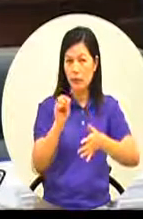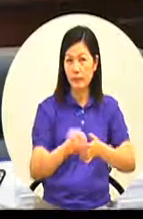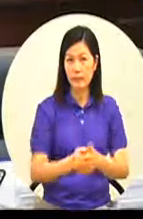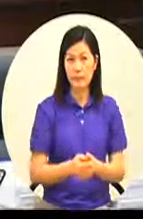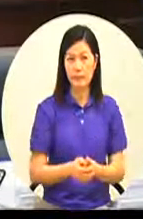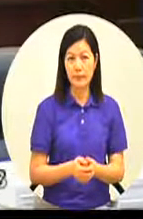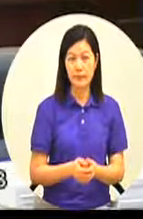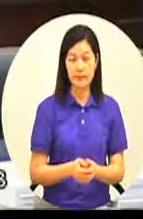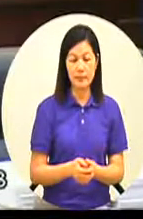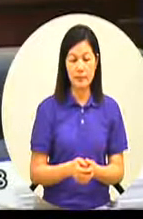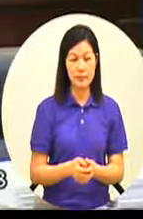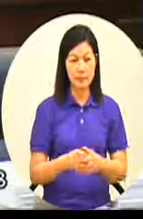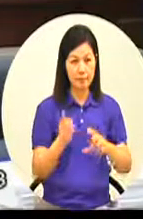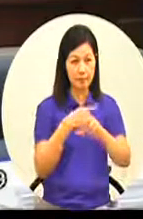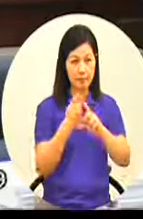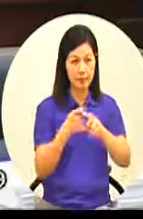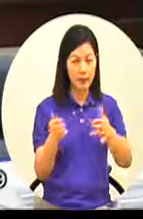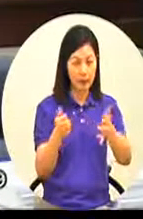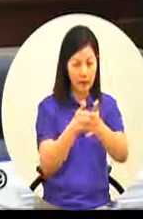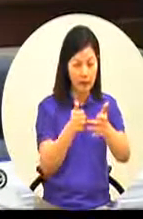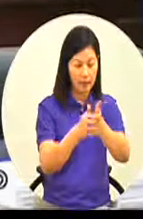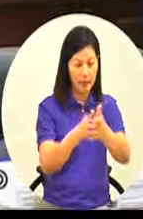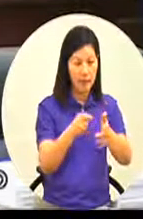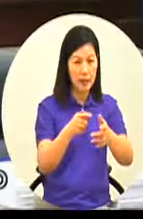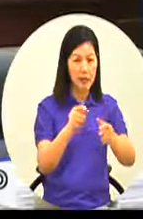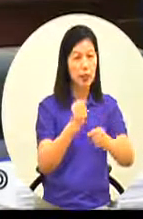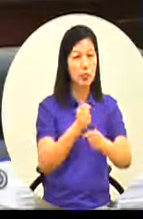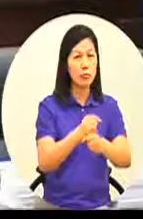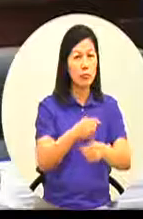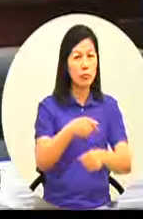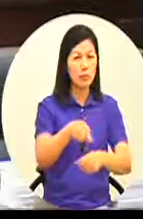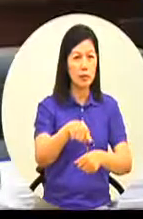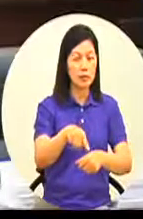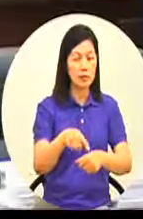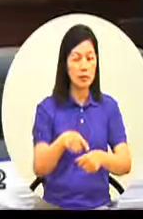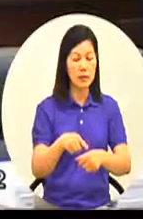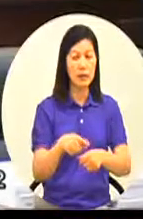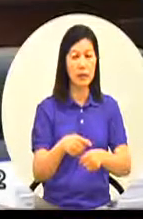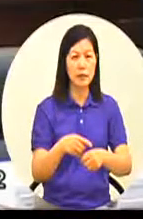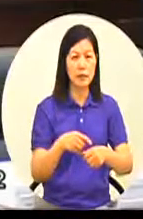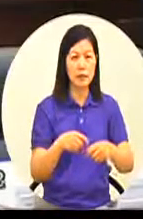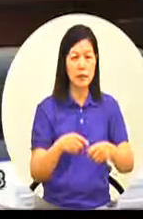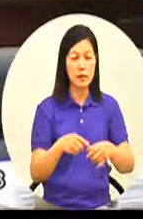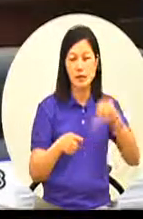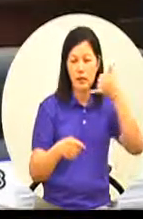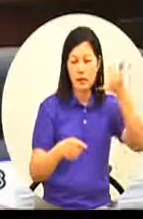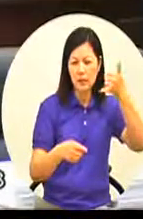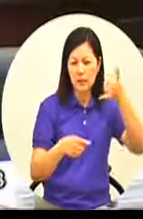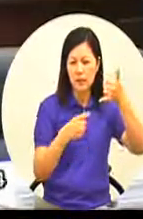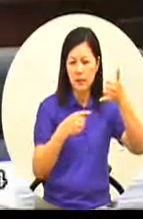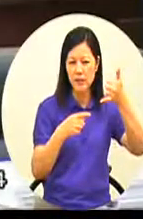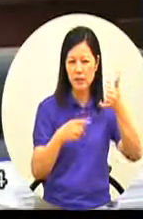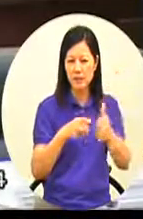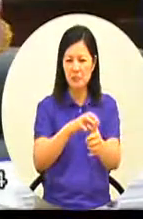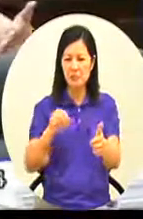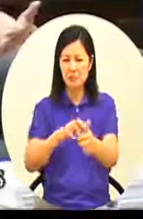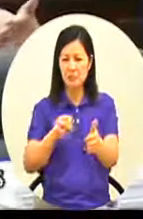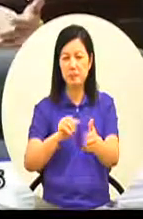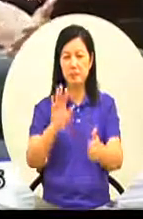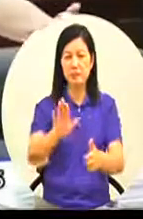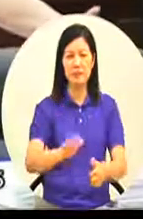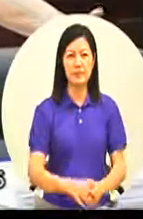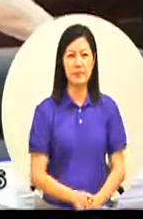实他们被电台这些的。哦，这些的电讯的业者抽的太多了，我觉得这些他